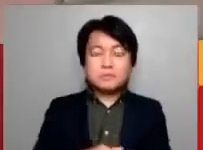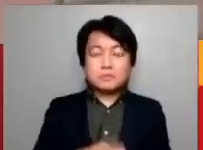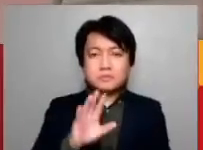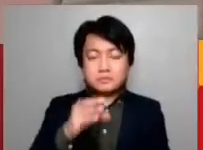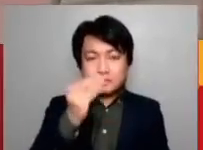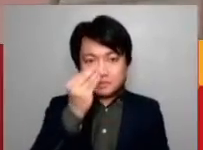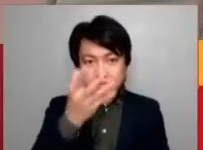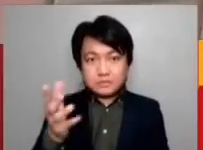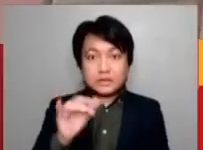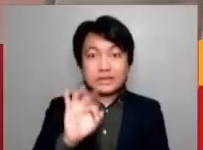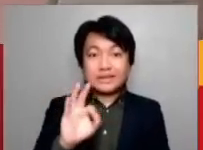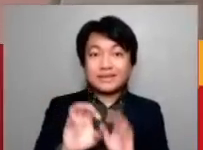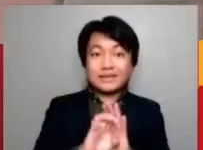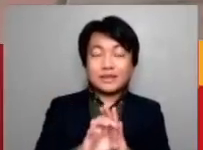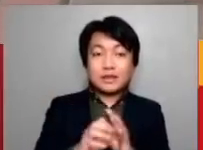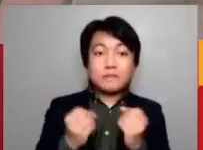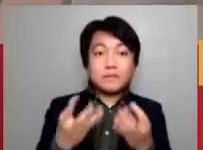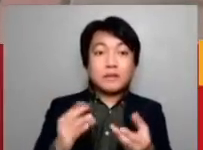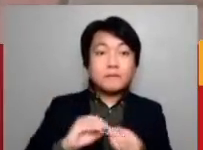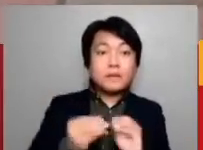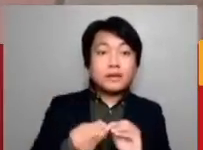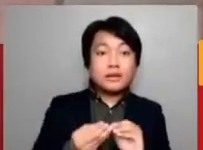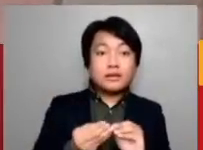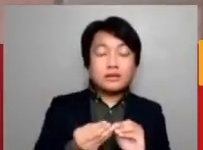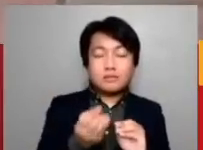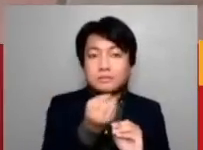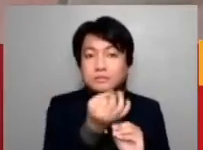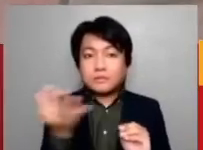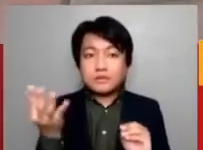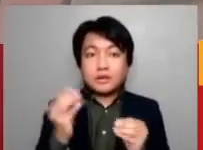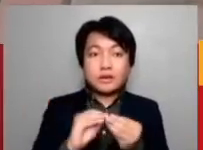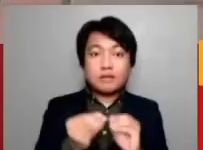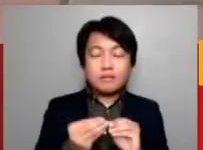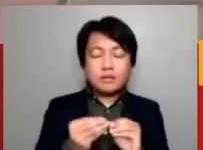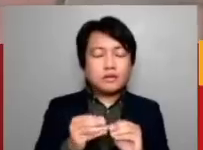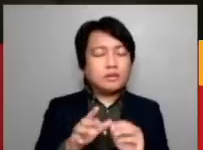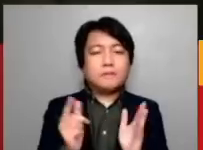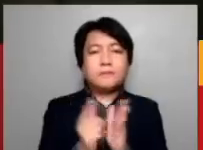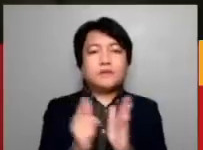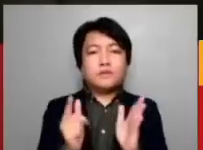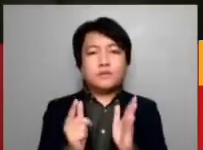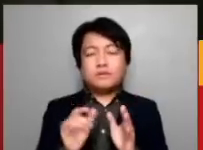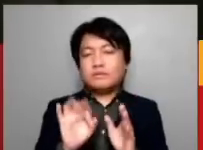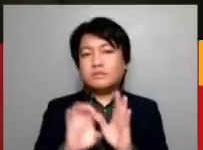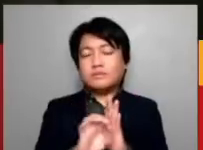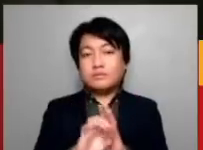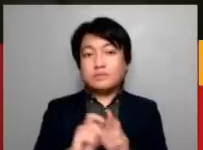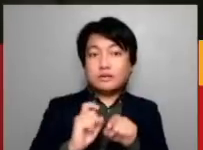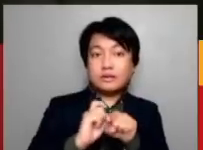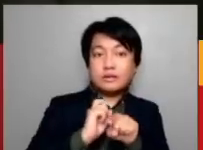maraming digits, hindi yan legit. Ibig kong sabihin, pag nag-text sa'yo, na ang ginagamit niya